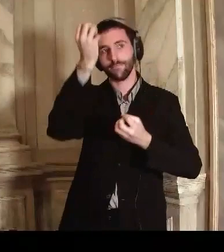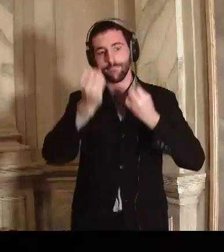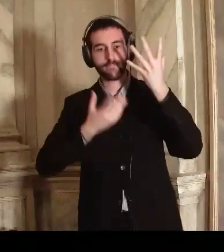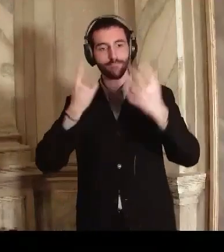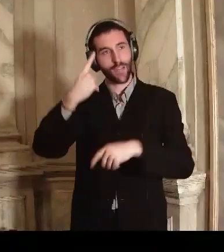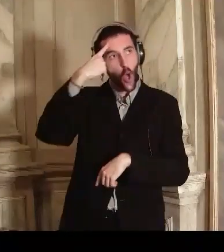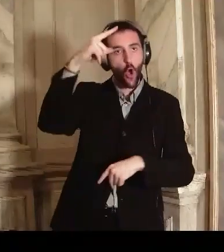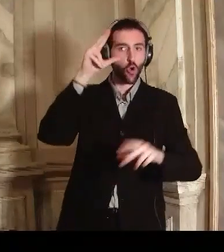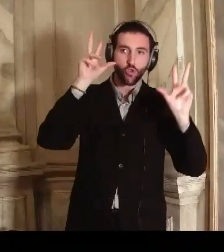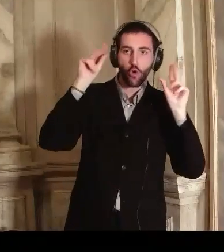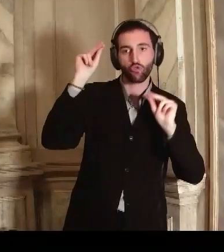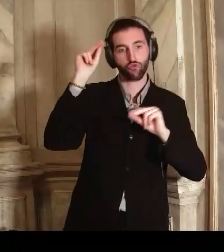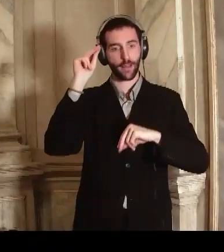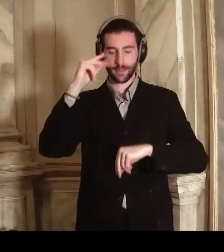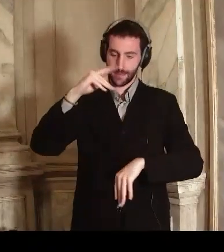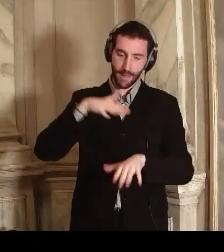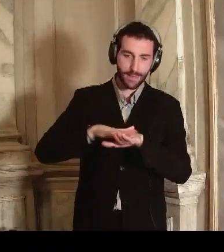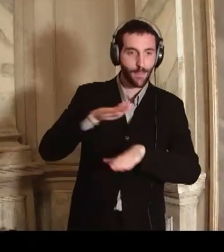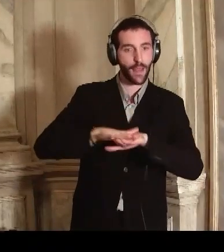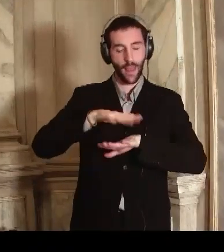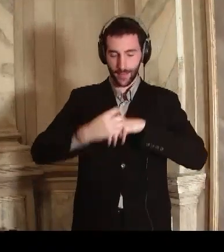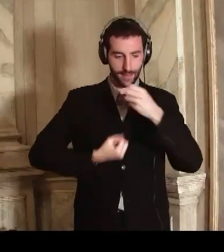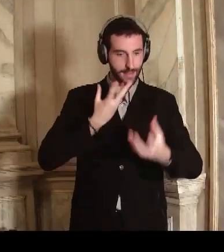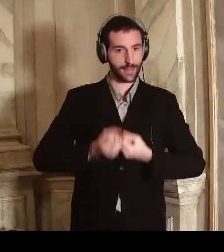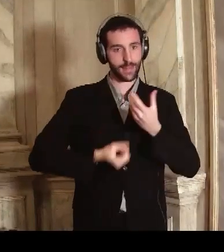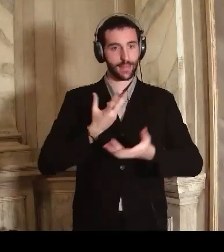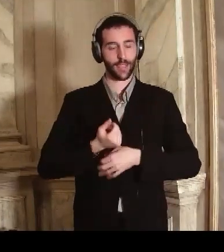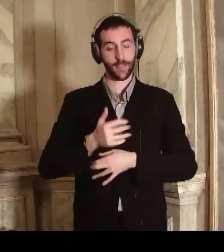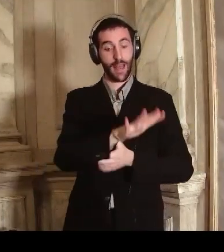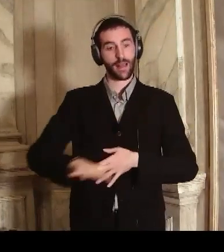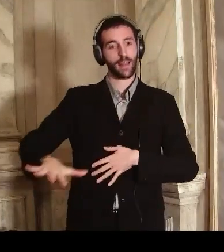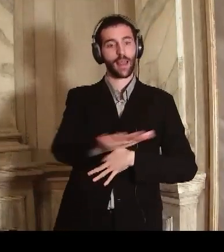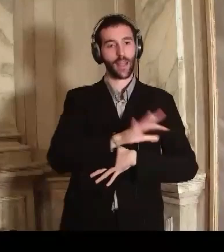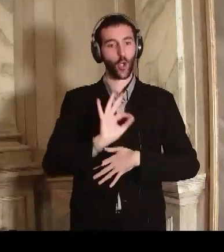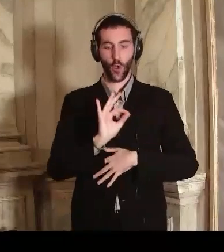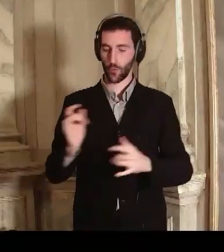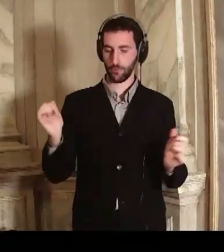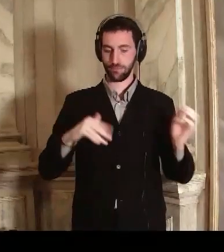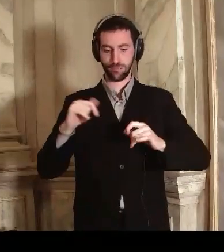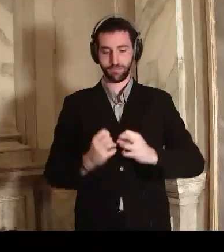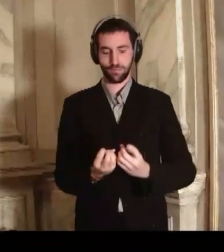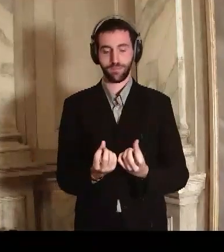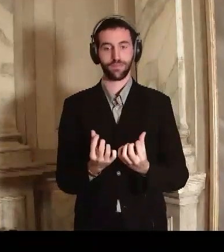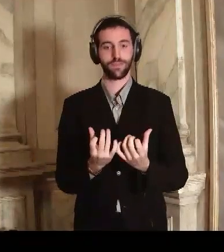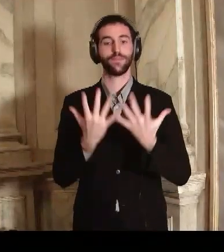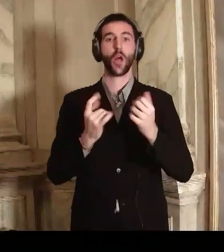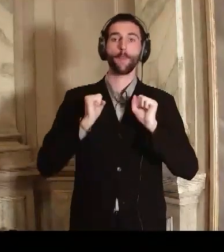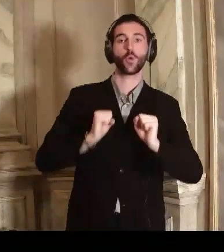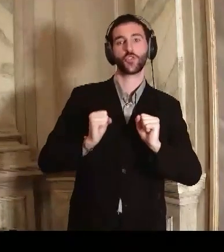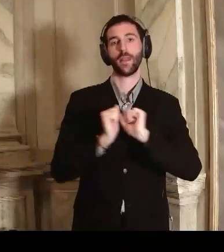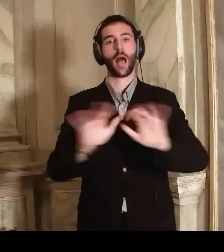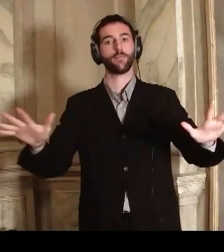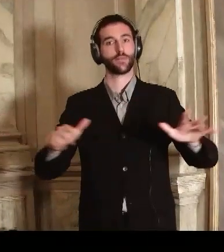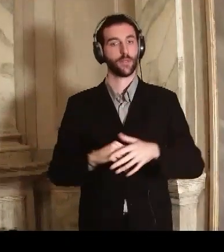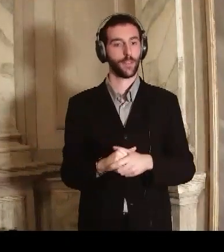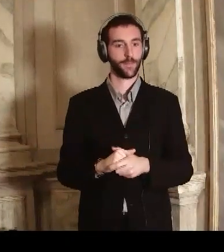saperi e di esperienze, un terreno fertile per l'incontro di desideri e opportunità. Noi, in qualità